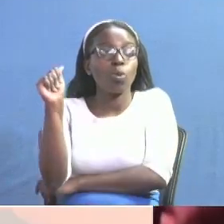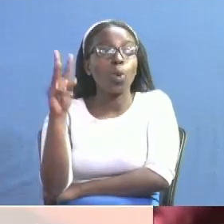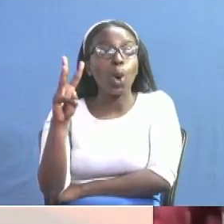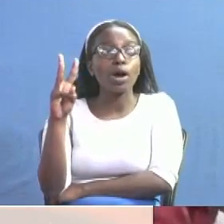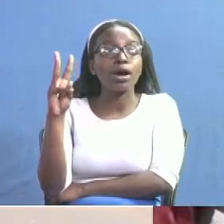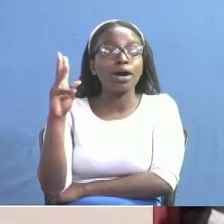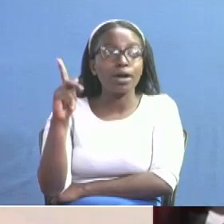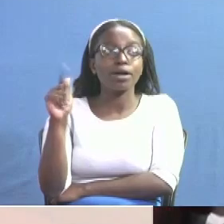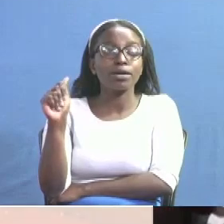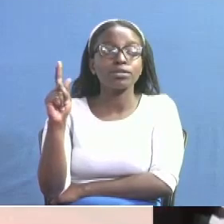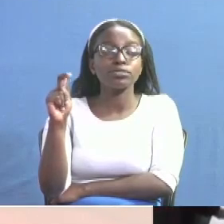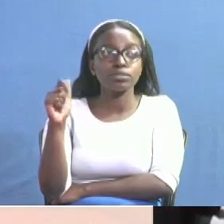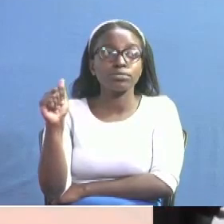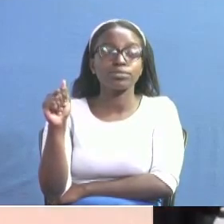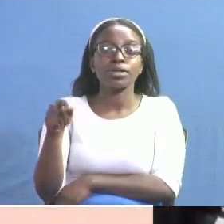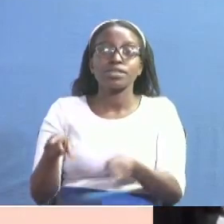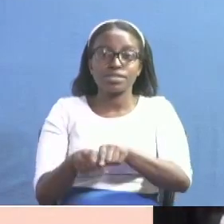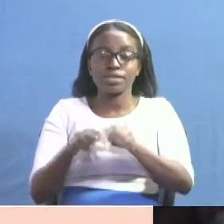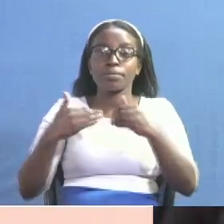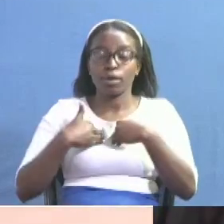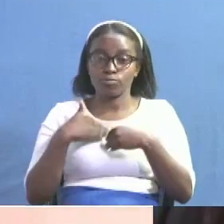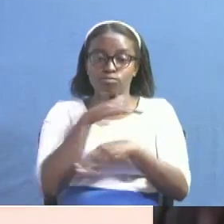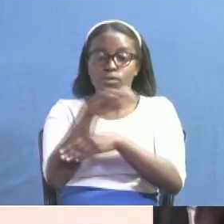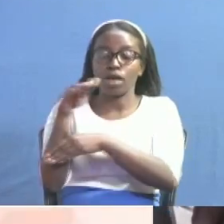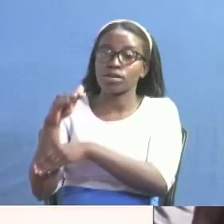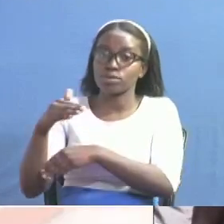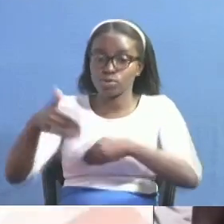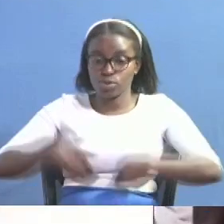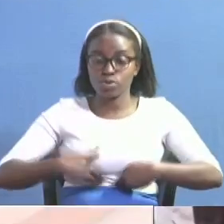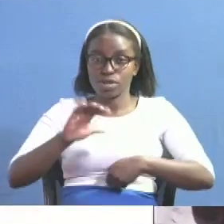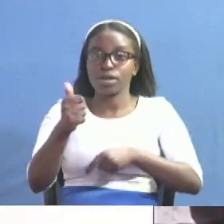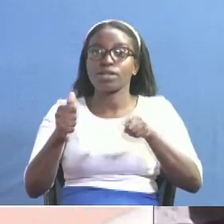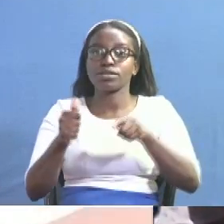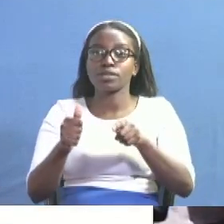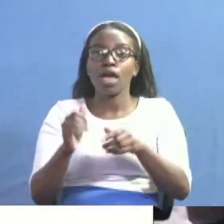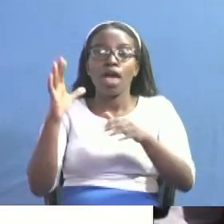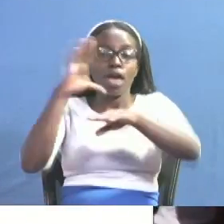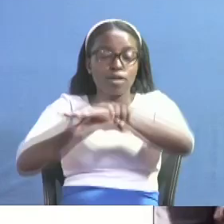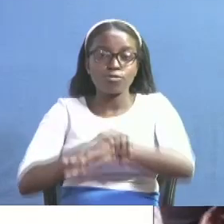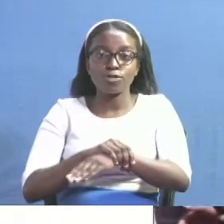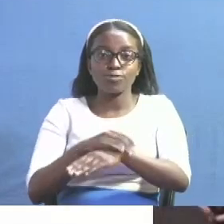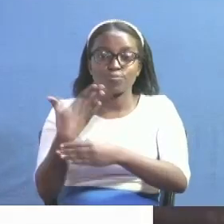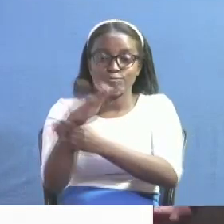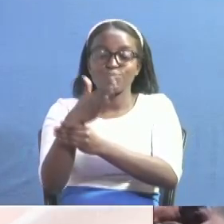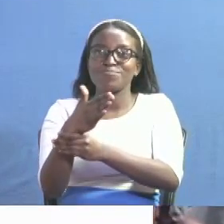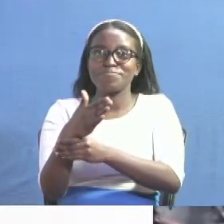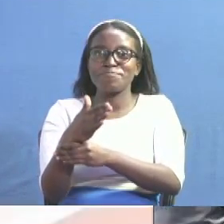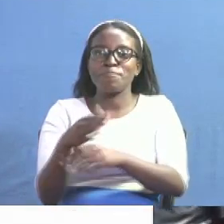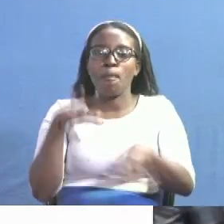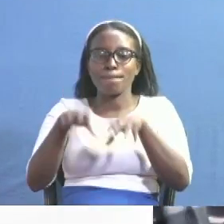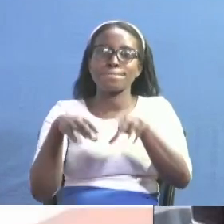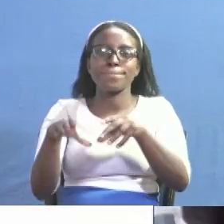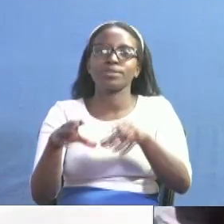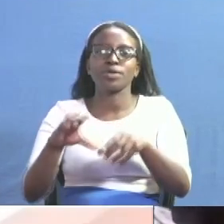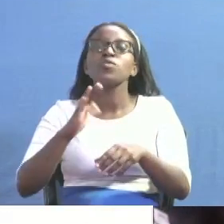as a full-time job. So I would urge other youths to embrace fish farming, not only fish farming. I want other youths